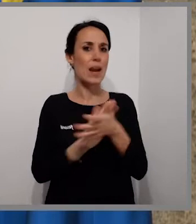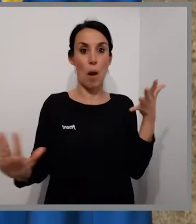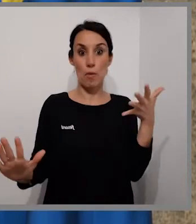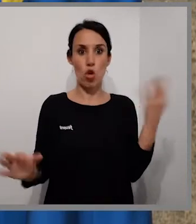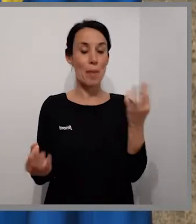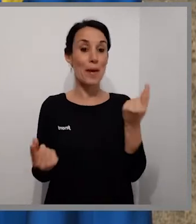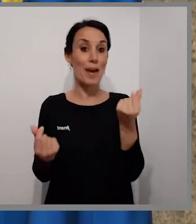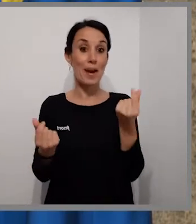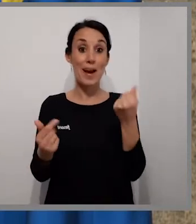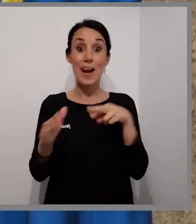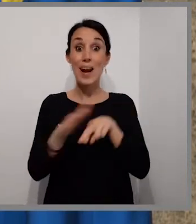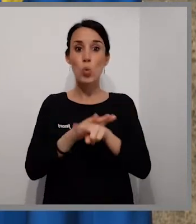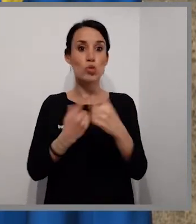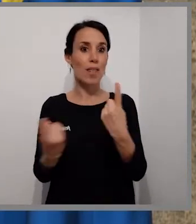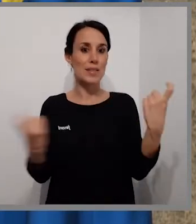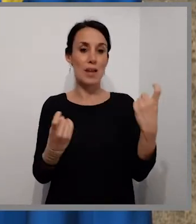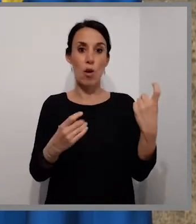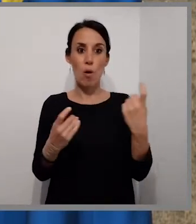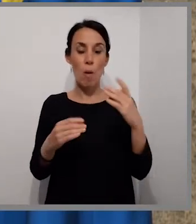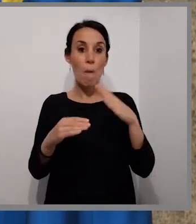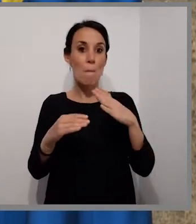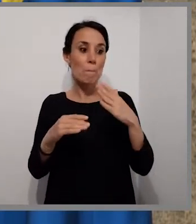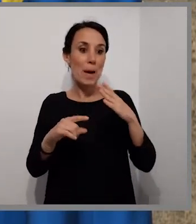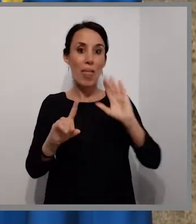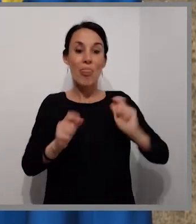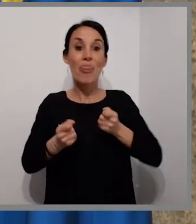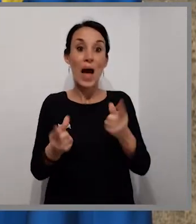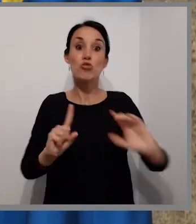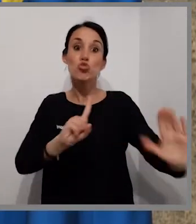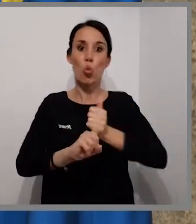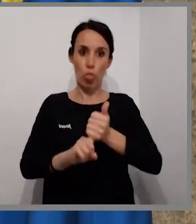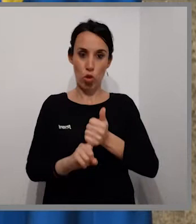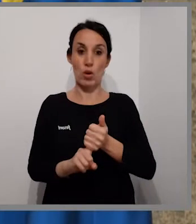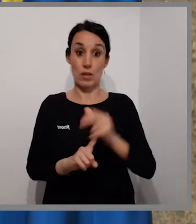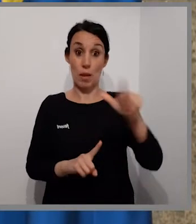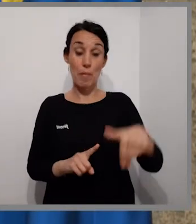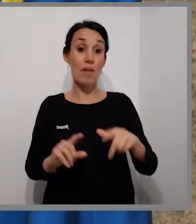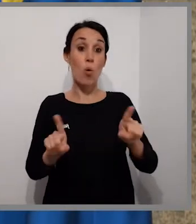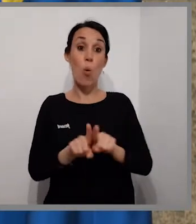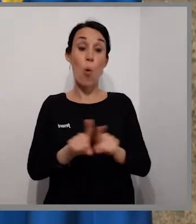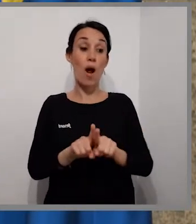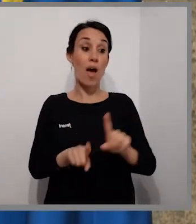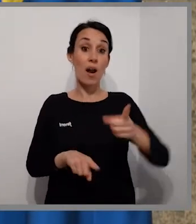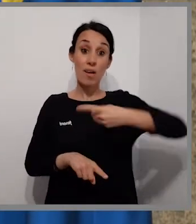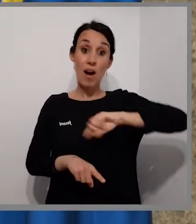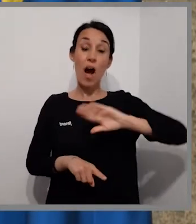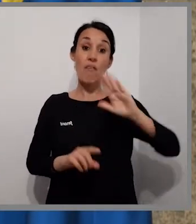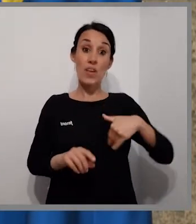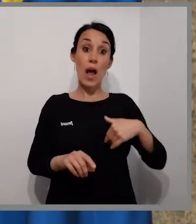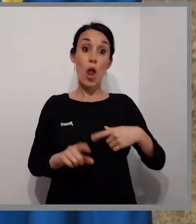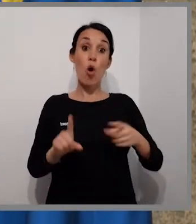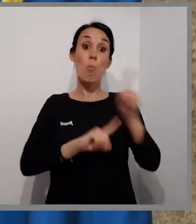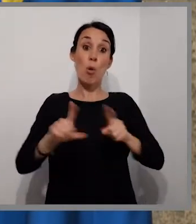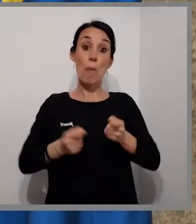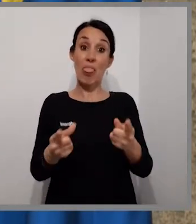autònomes. Necessitem tindre els recursos suficients per a ser una part de la solució del problema i que no acabem sent una